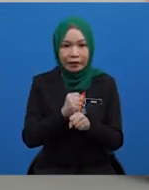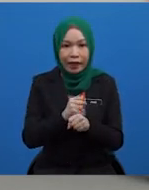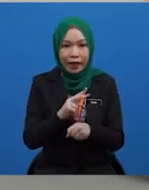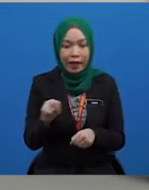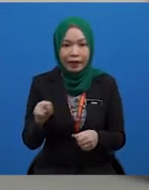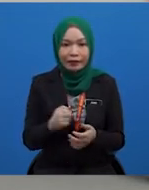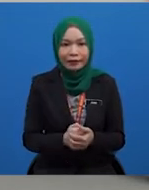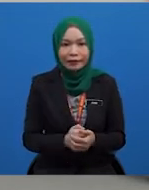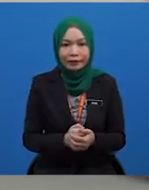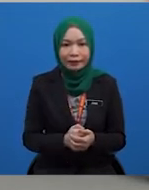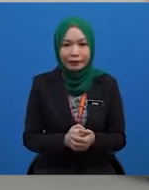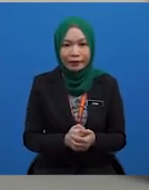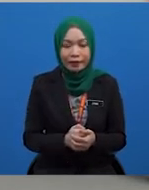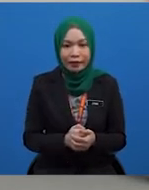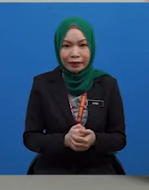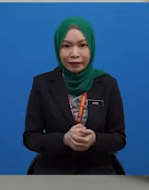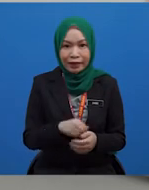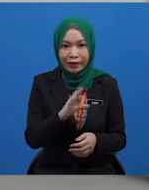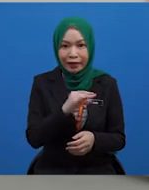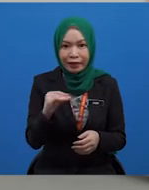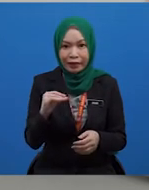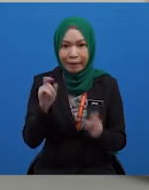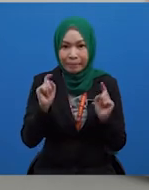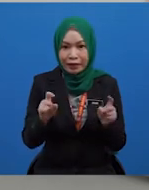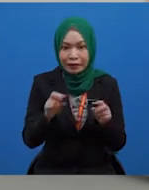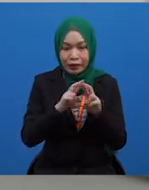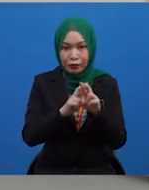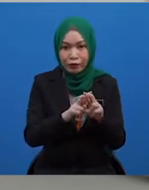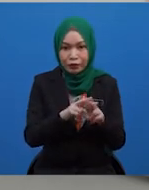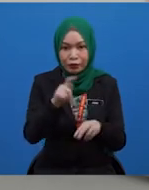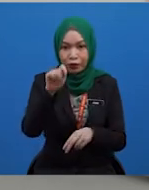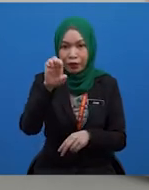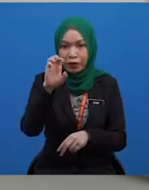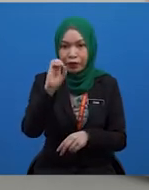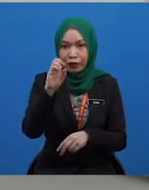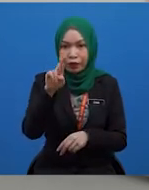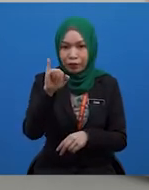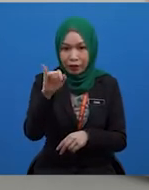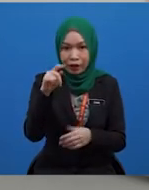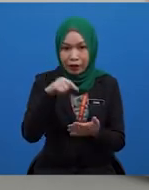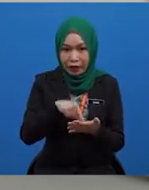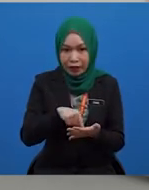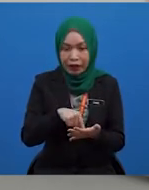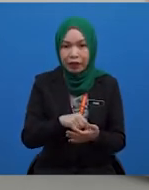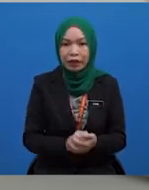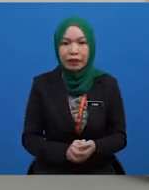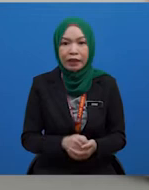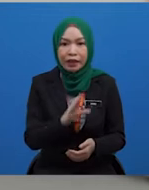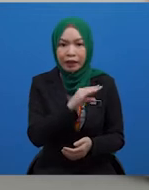berskala besar perlu merujuk kepada ketiga-tiga teori ini kerana ianya mampu boleh